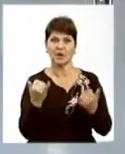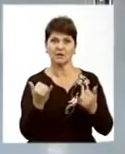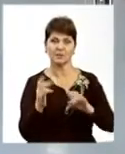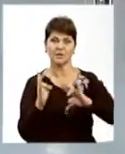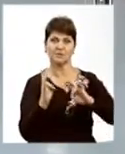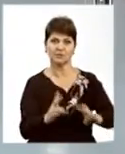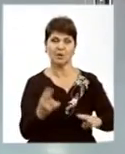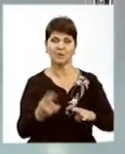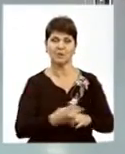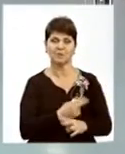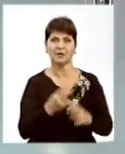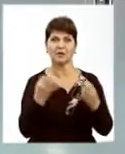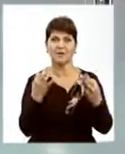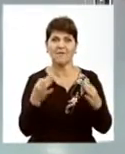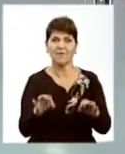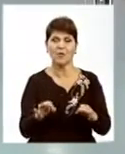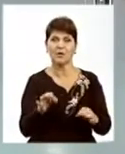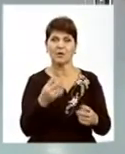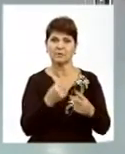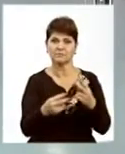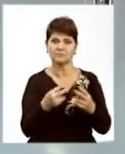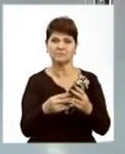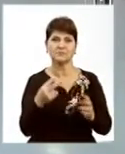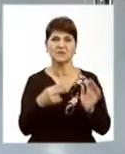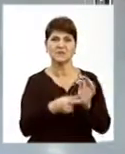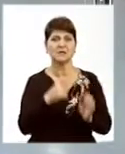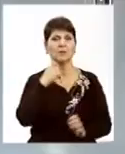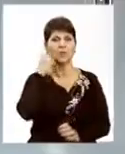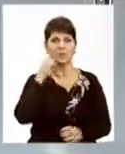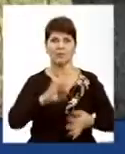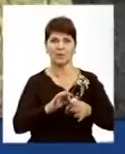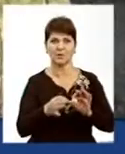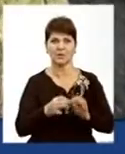загрожує позбавлення волі терміном на 7 років. Подробиці у наступному сюжеті.